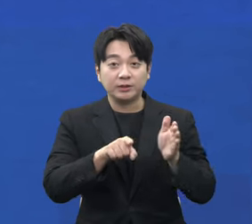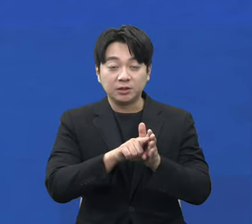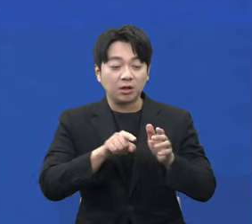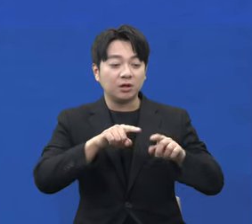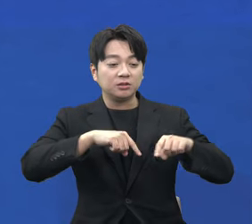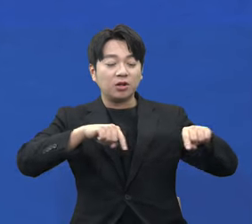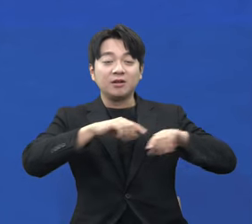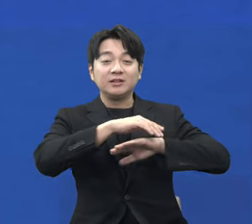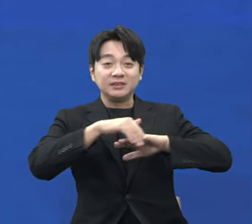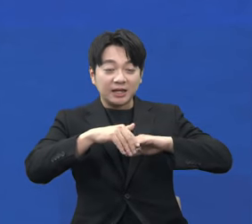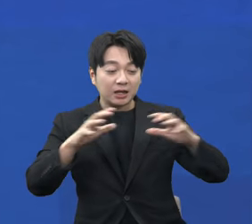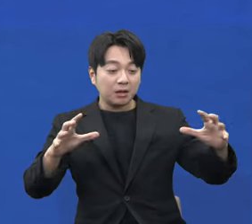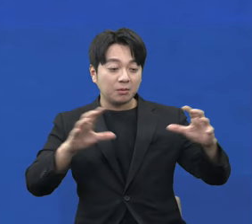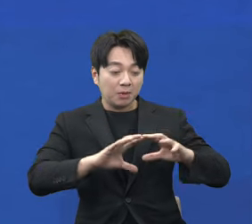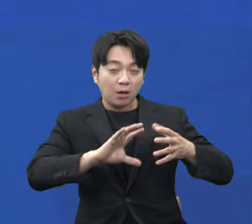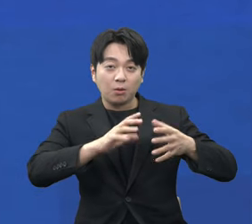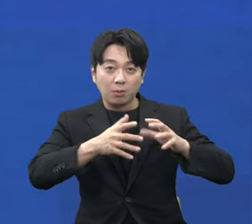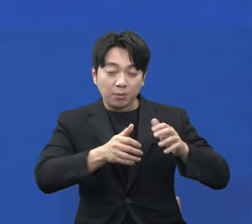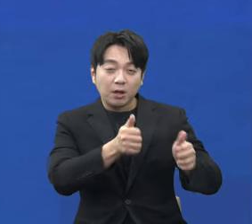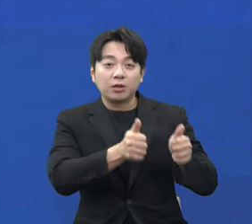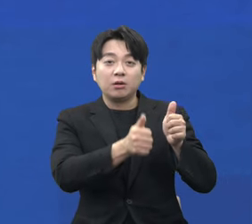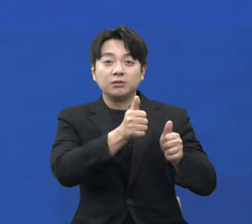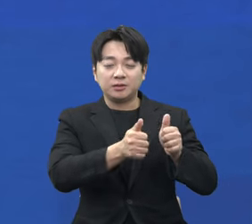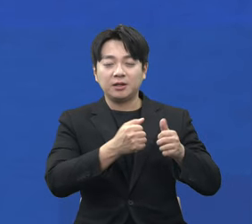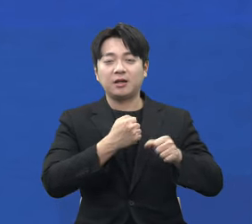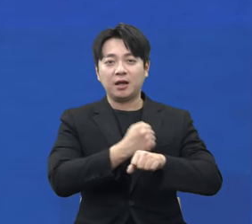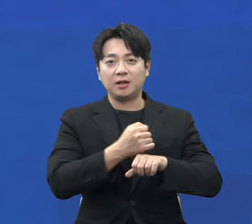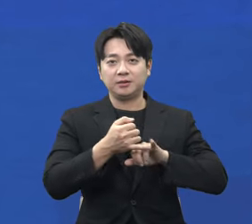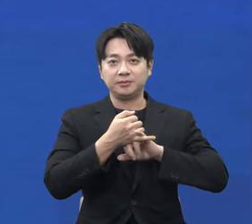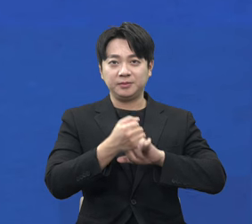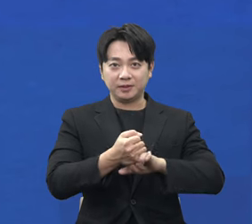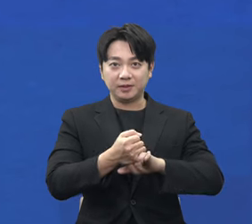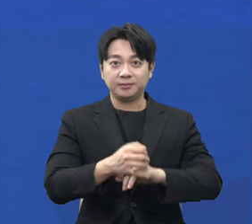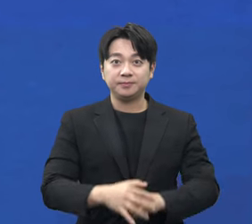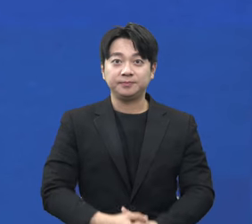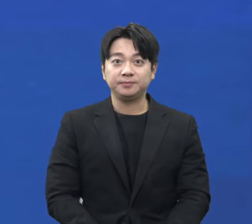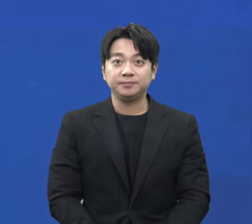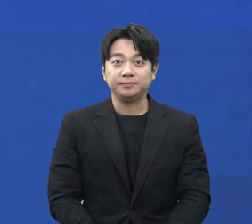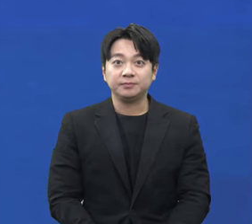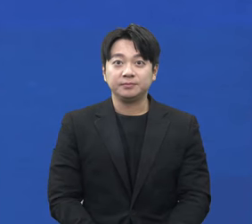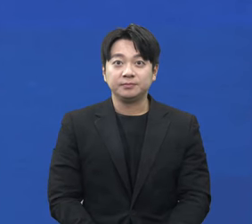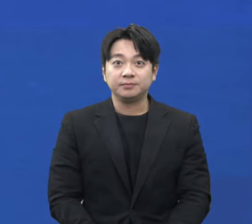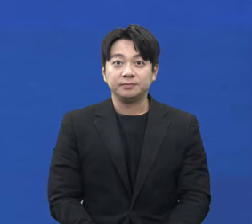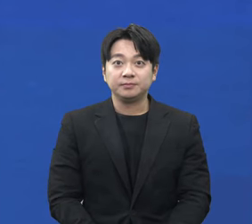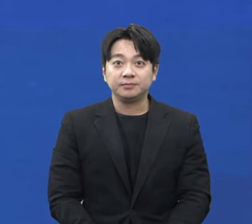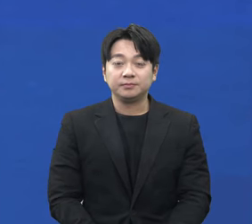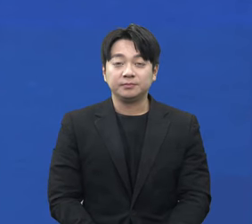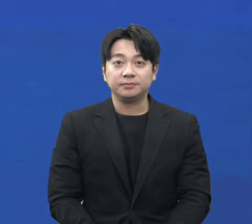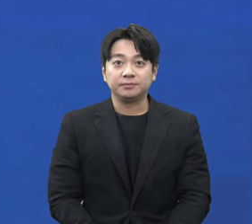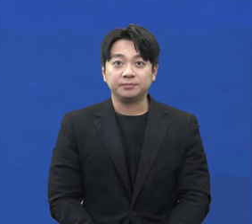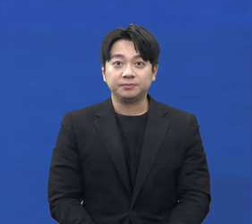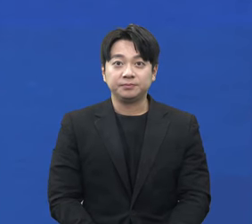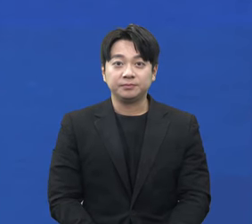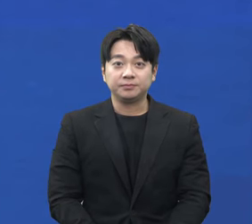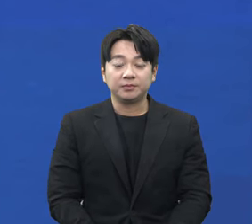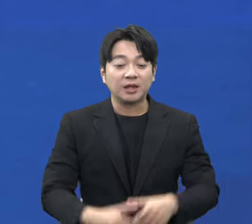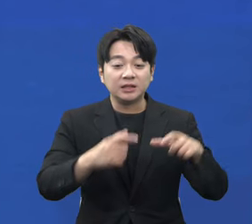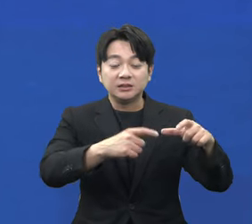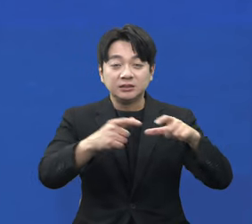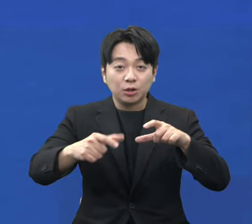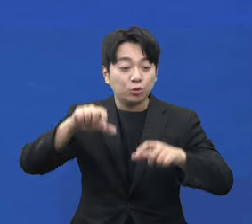컨퍼런스를 개최하겠습니다. 지방위원회 출마하는 당원들을 위해서는 각 지역구 현안 연구를